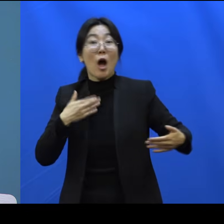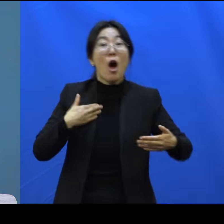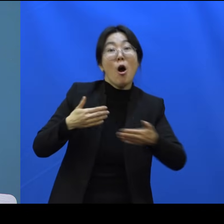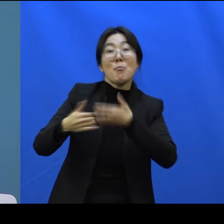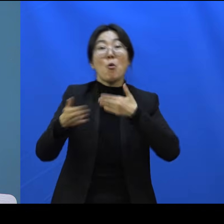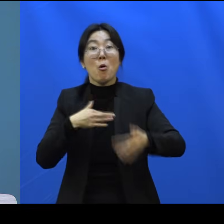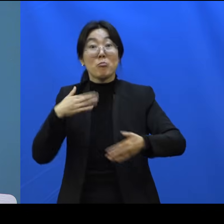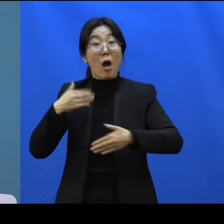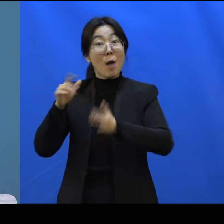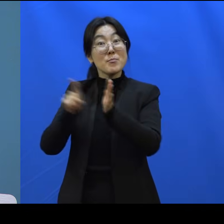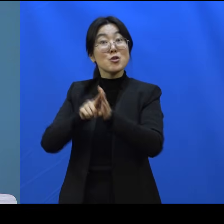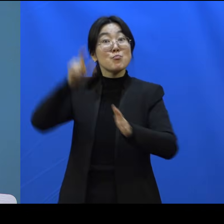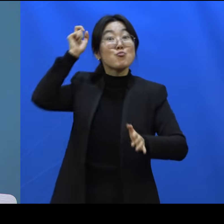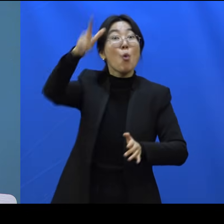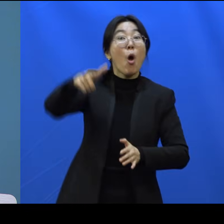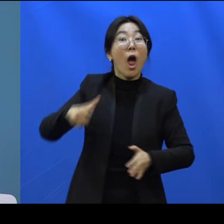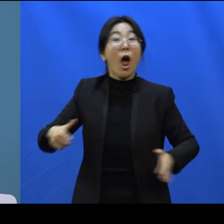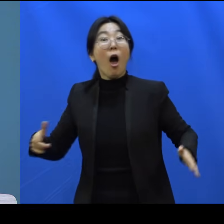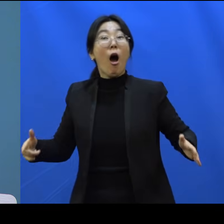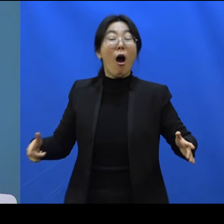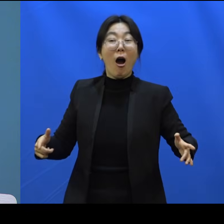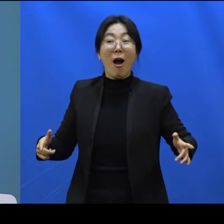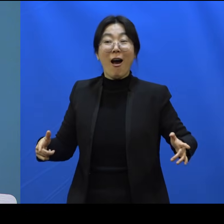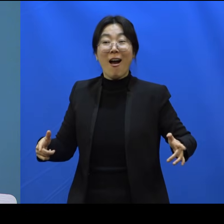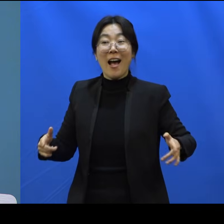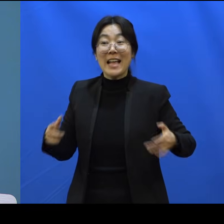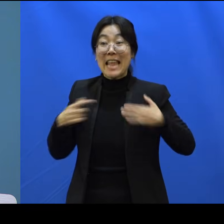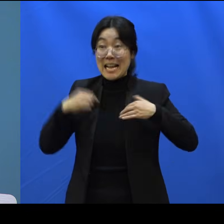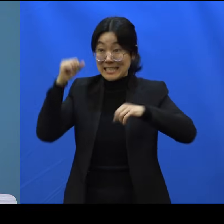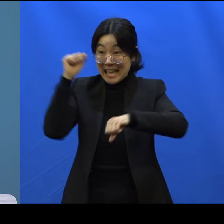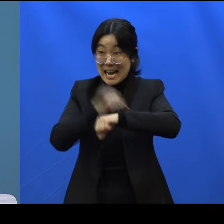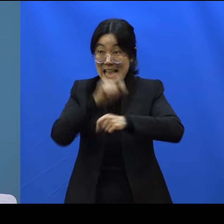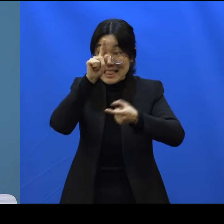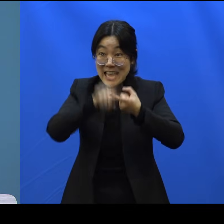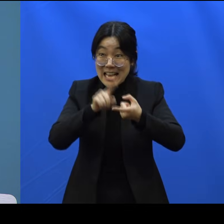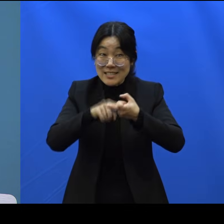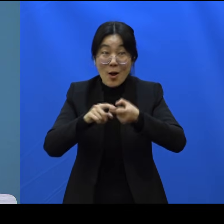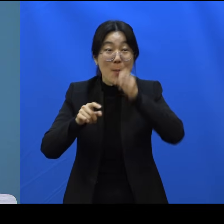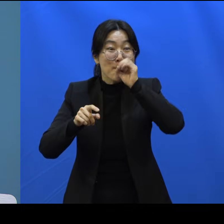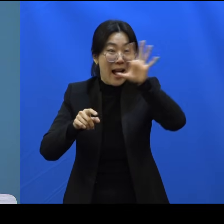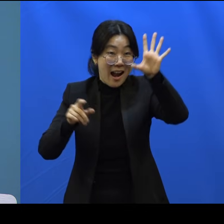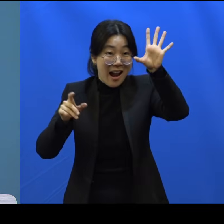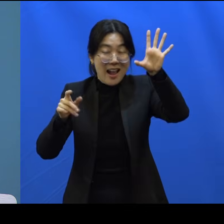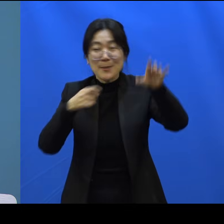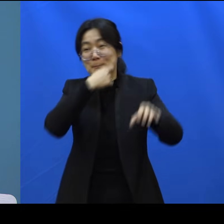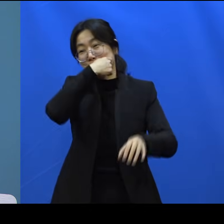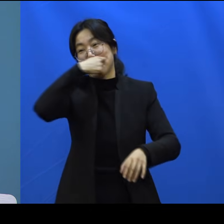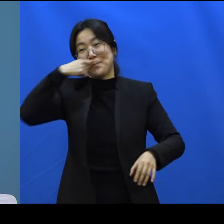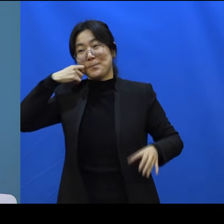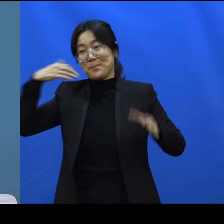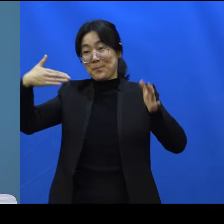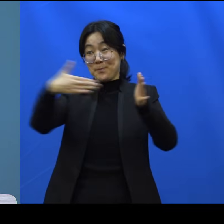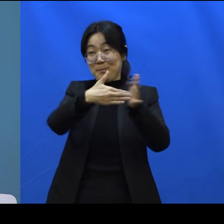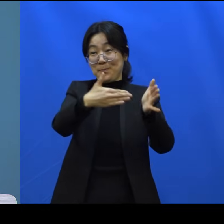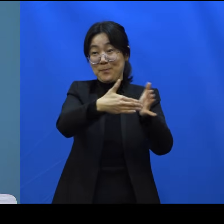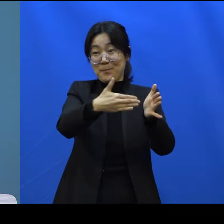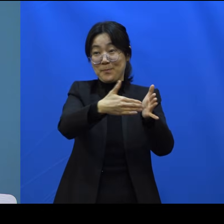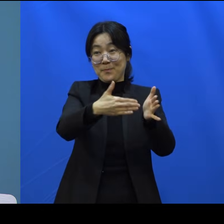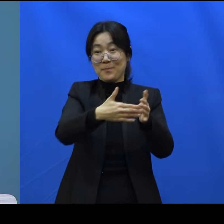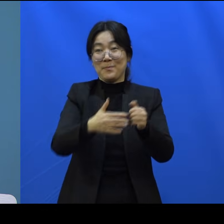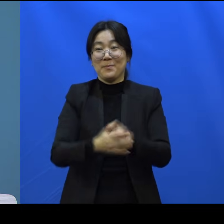그런 자랑들은 한마디로 어리석은 자랑이라는 거죠. 바울은 이전에 어리석은 자랑을 하며 살았습니다. 어리석은 자랑거리를